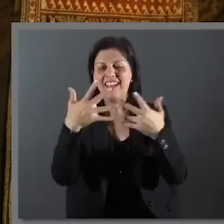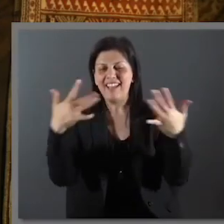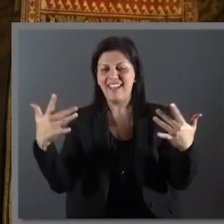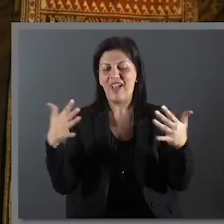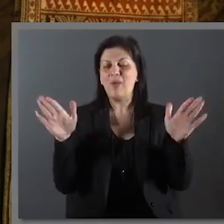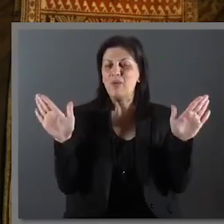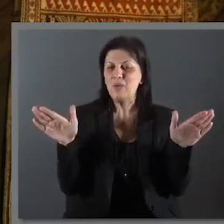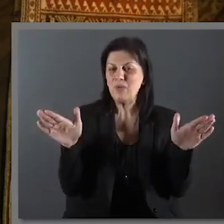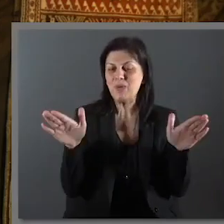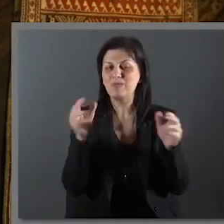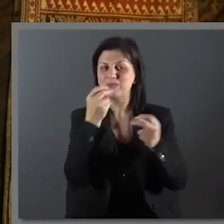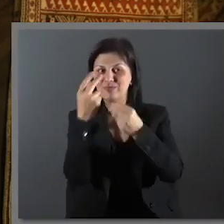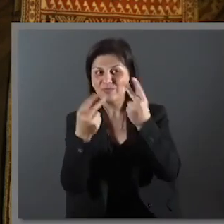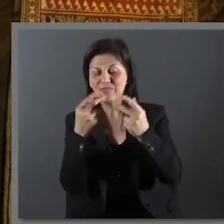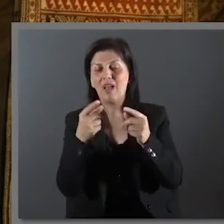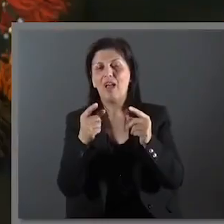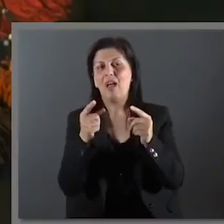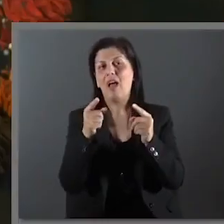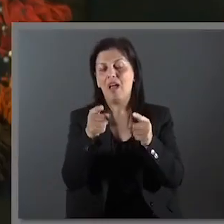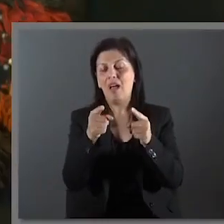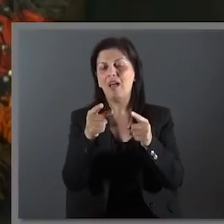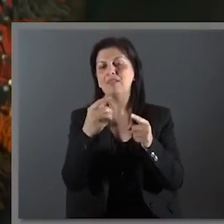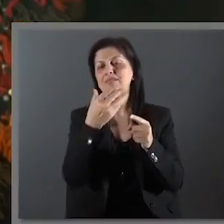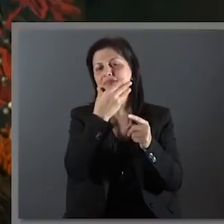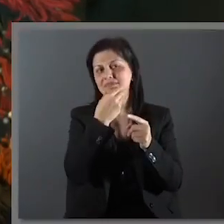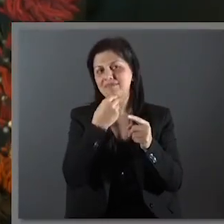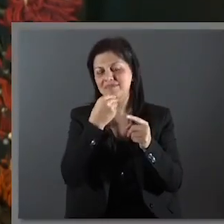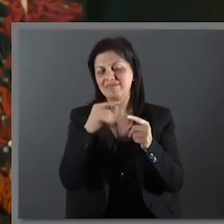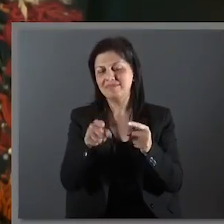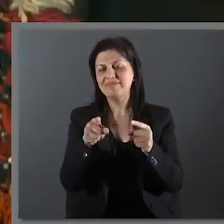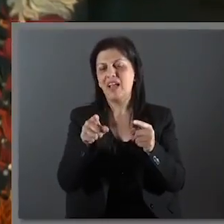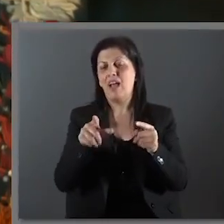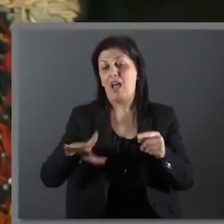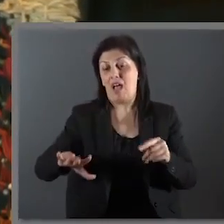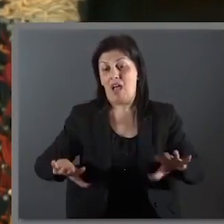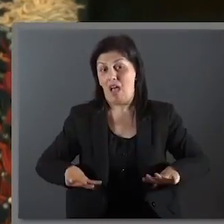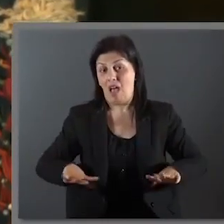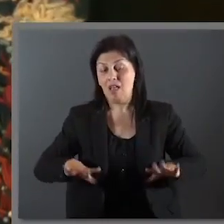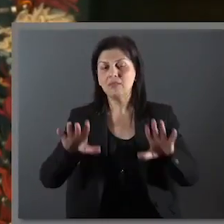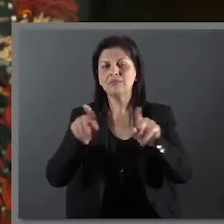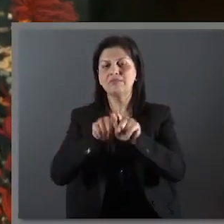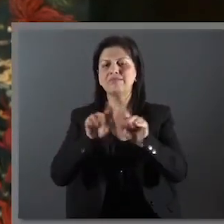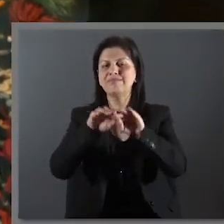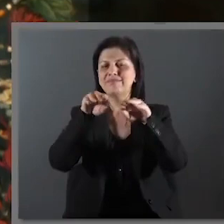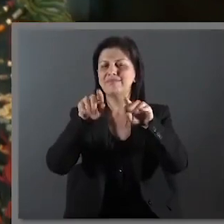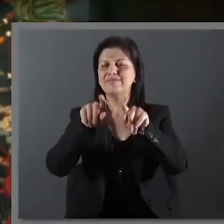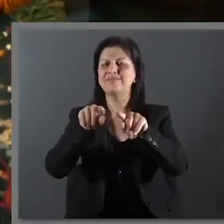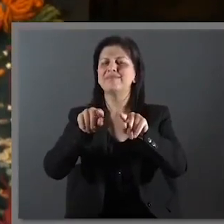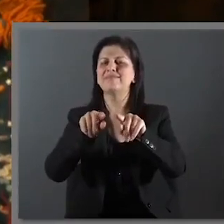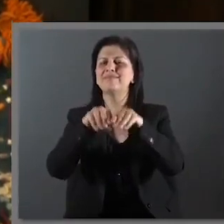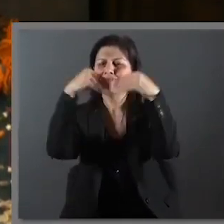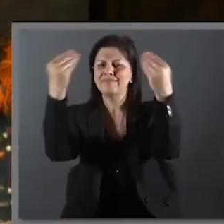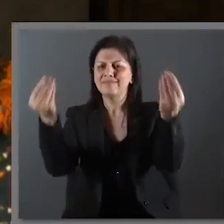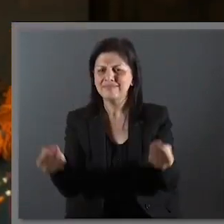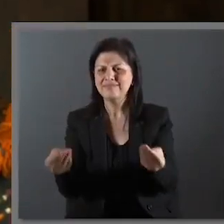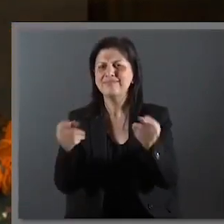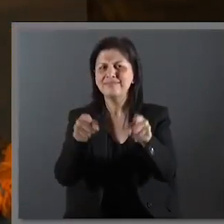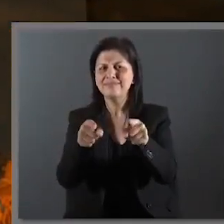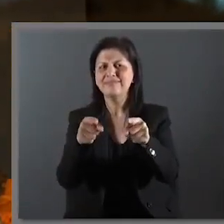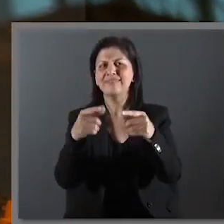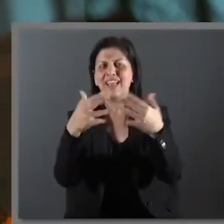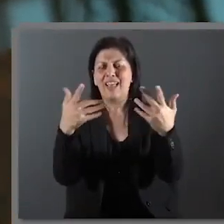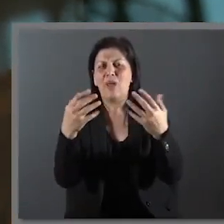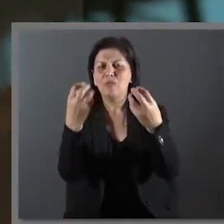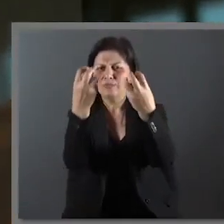üstünə yəhər qoyulur. Rahatlıq üçün isə onun üstünə yəhər üstü salırdılar. Rəngarəng qotazlarla bəzədilmiş